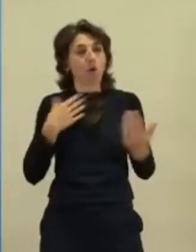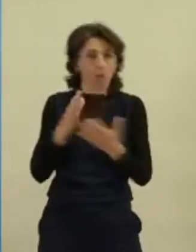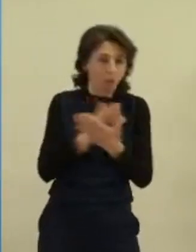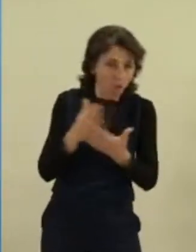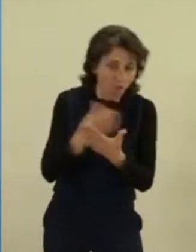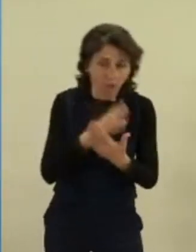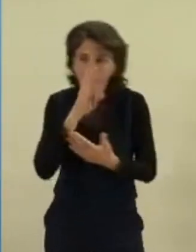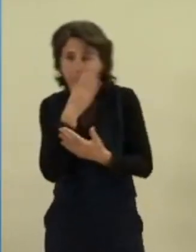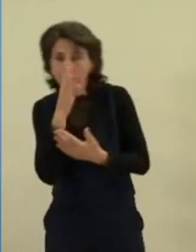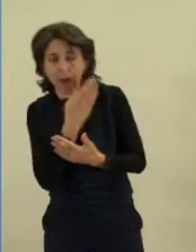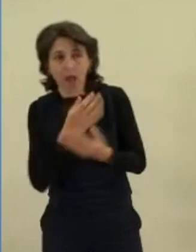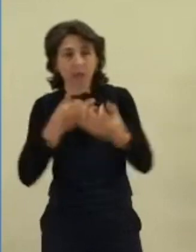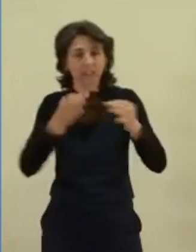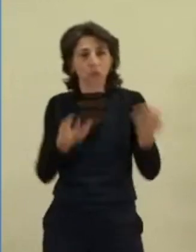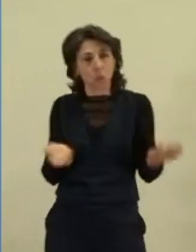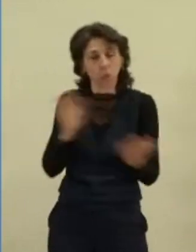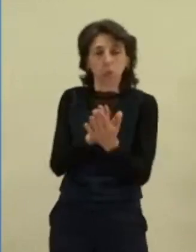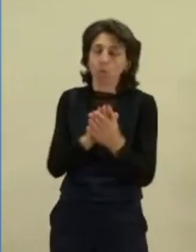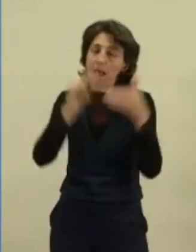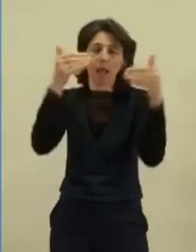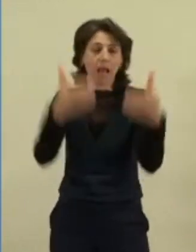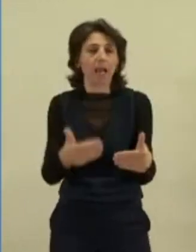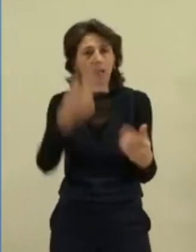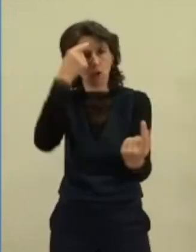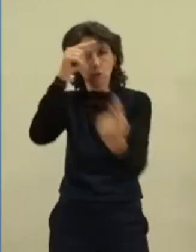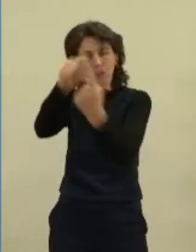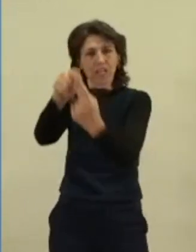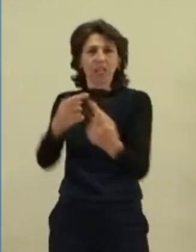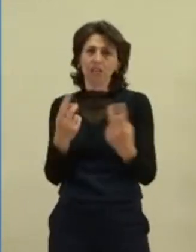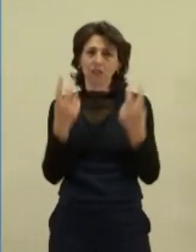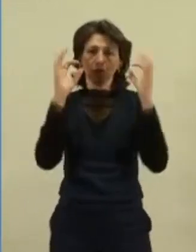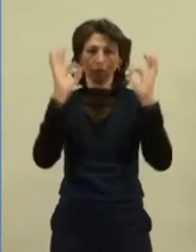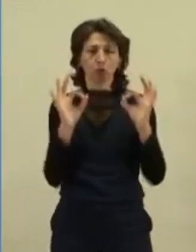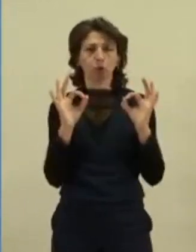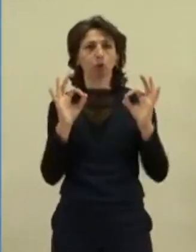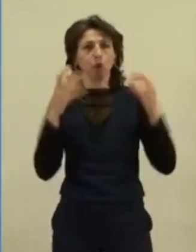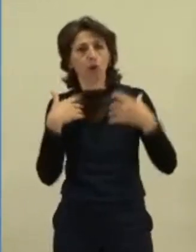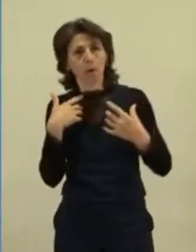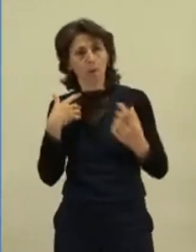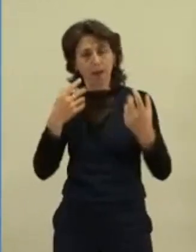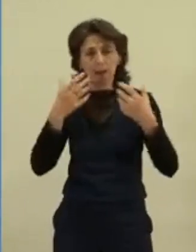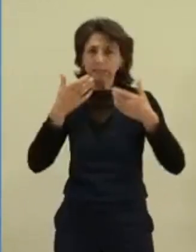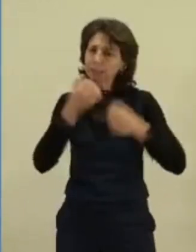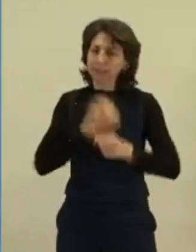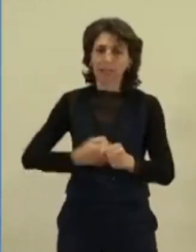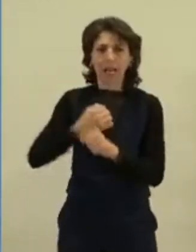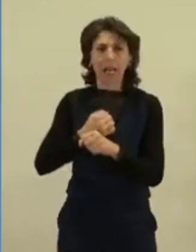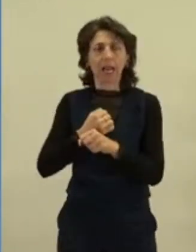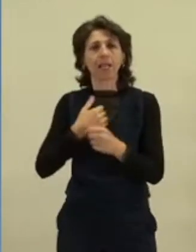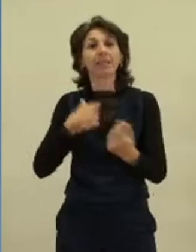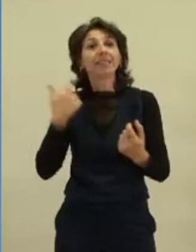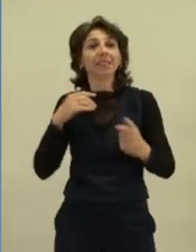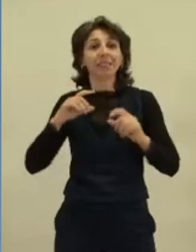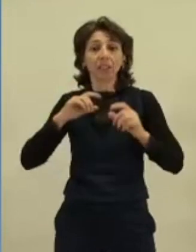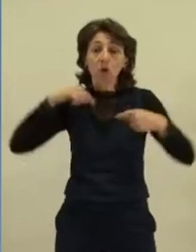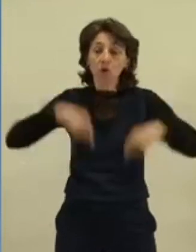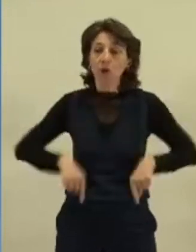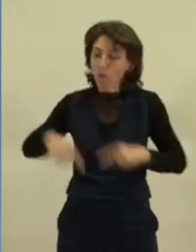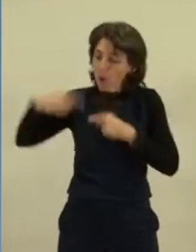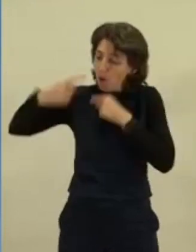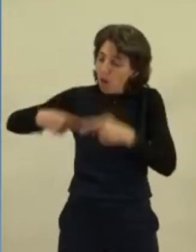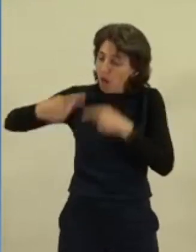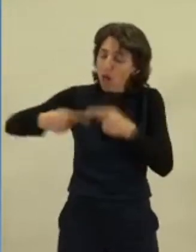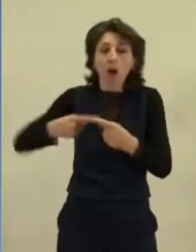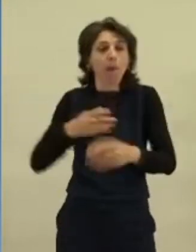un objectif ambitieux et de s'en donner les moyens. Si les gouvernements successifs conduisaient la même politique, les